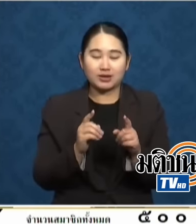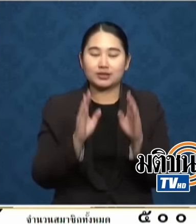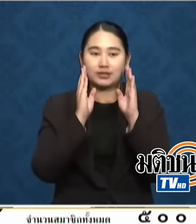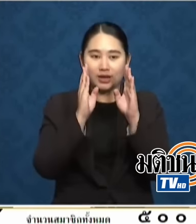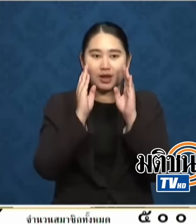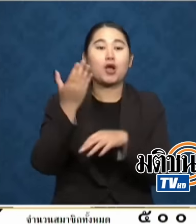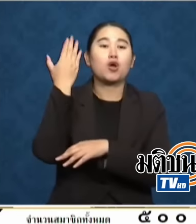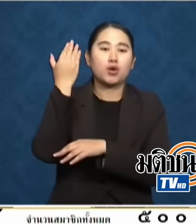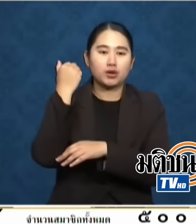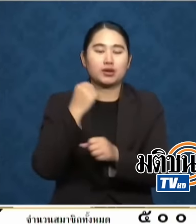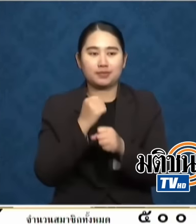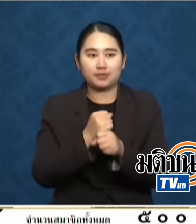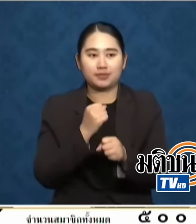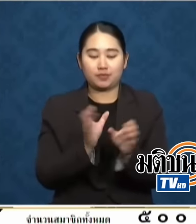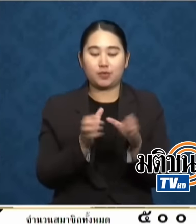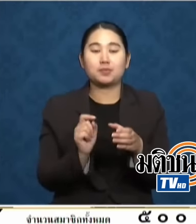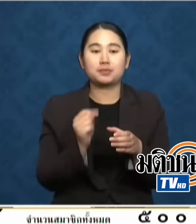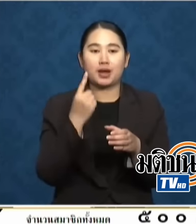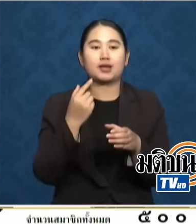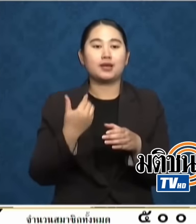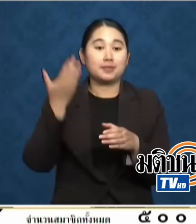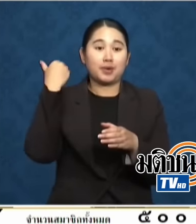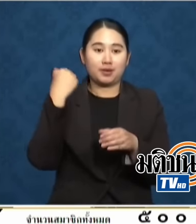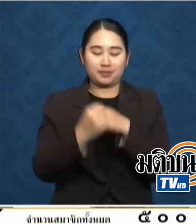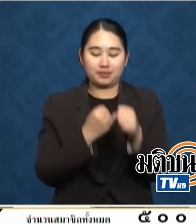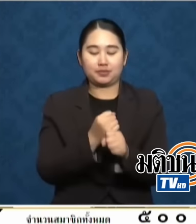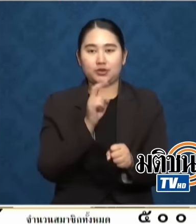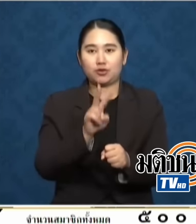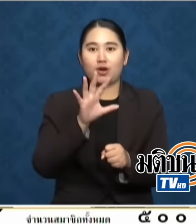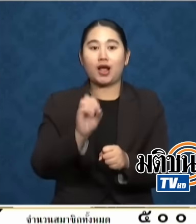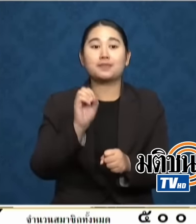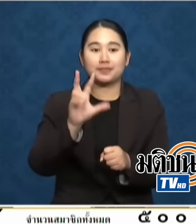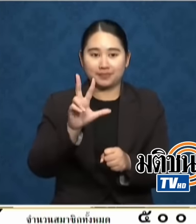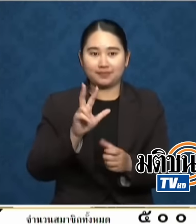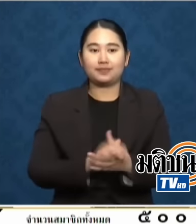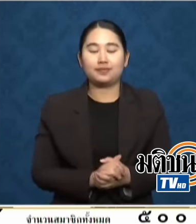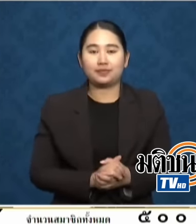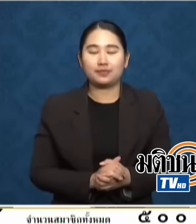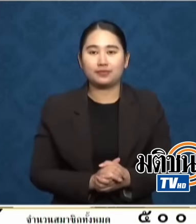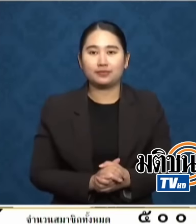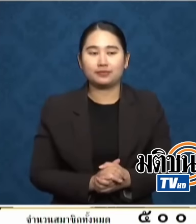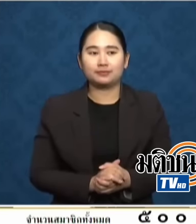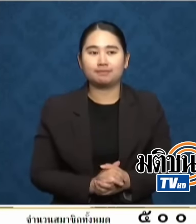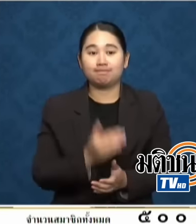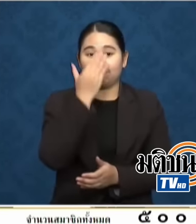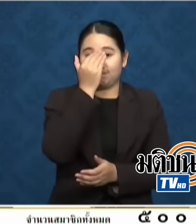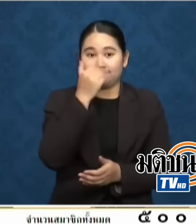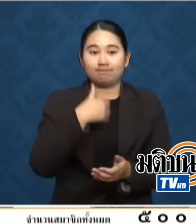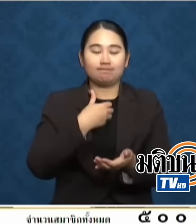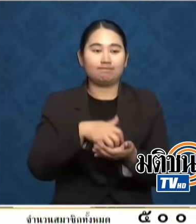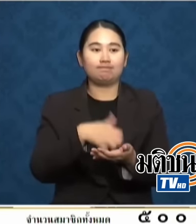งใจดั้งเดิมตอนที่ตั้งออกพรบนี้เมื่อปี2553ทำไมผมจึงพูดอย่